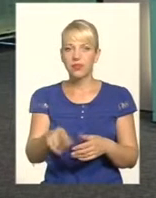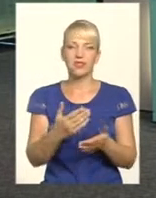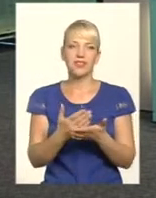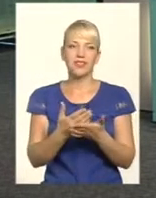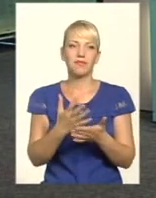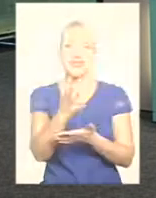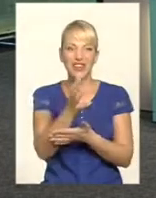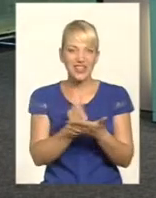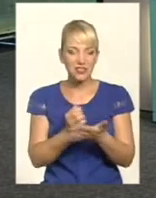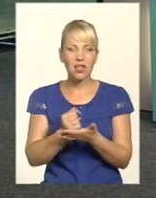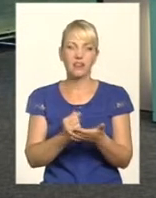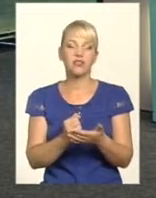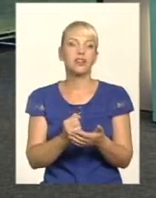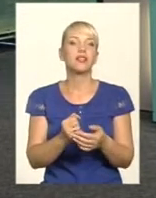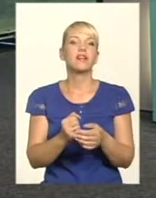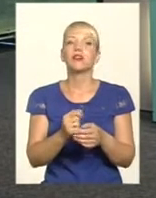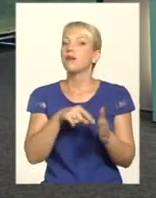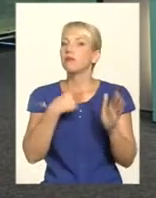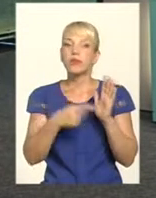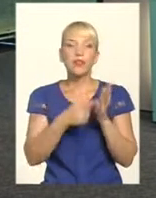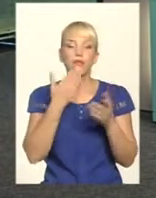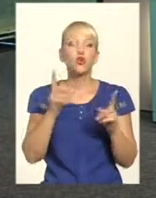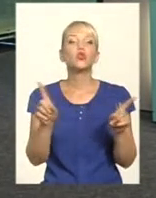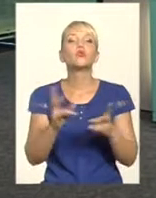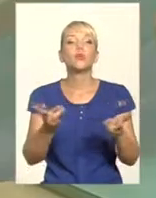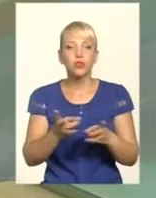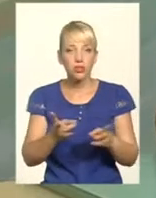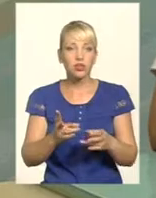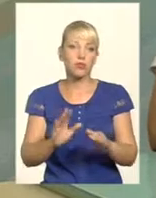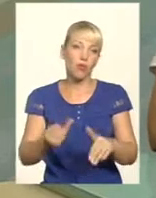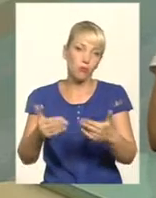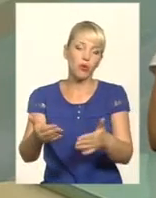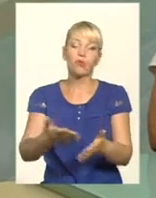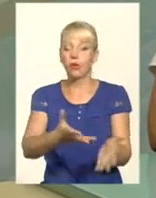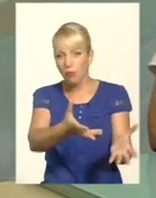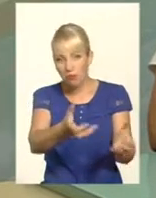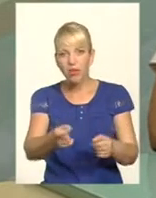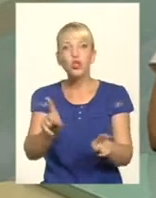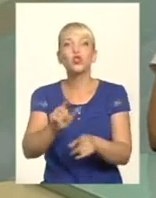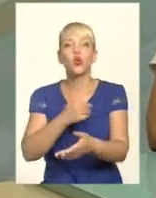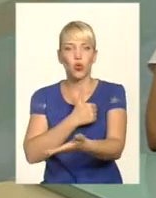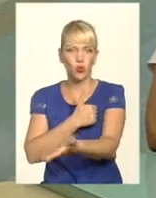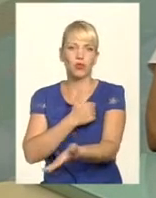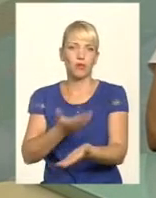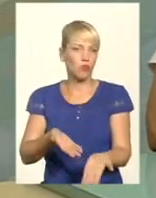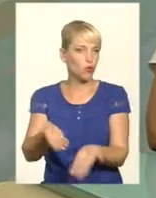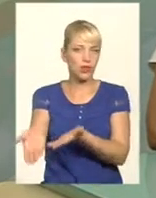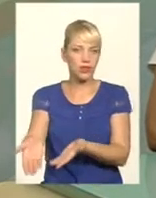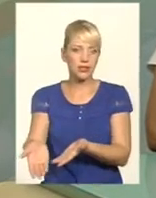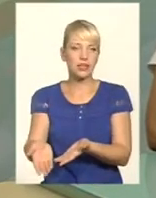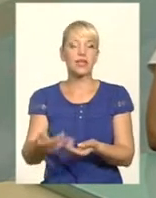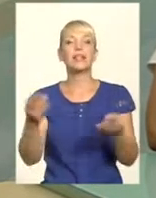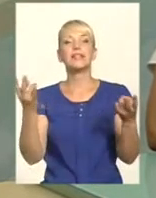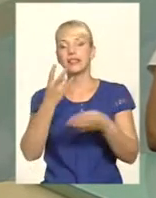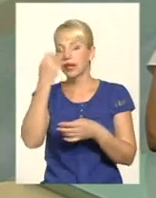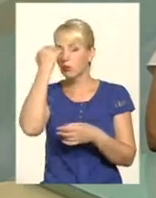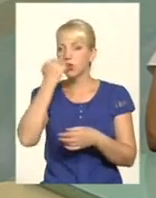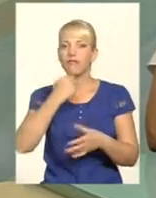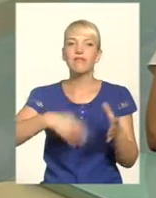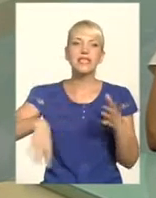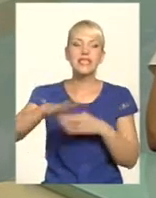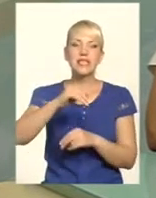склад. Питань немає. Що вам потрібно? Зразу пропонують, ідіть, беріть, що ви хочете. Тому, я думаю, подякувати треба всім